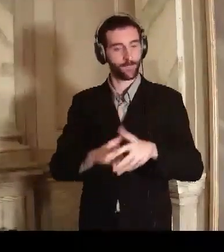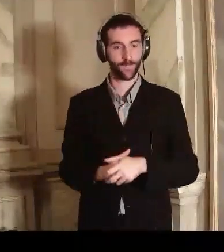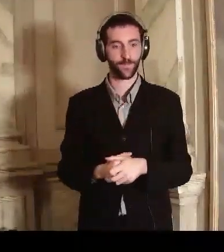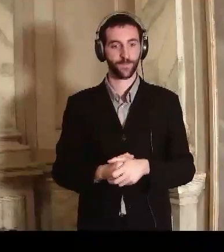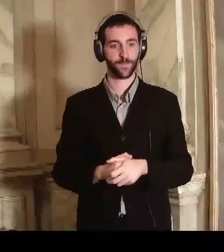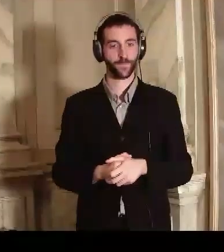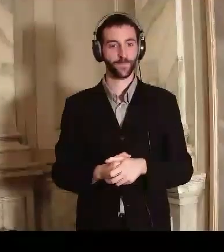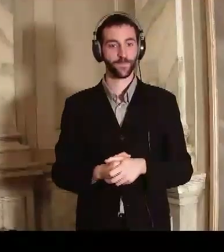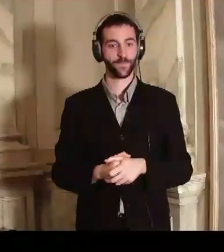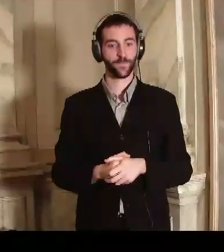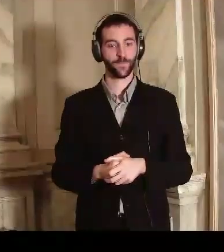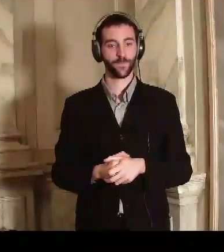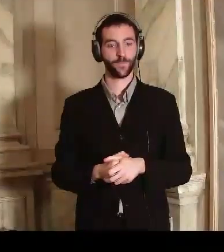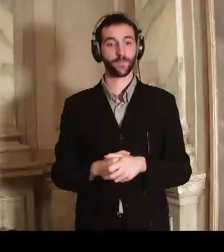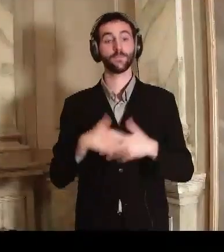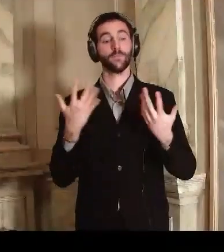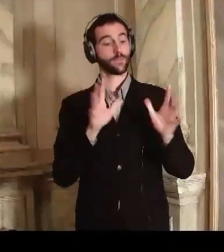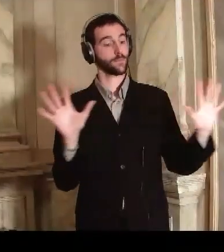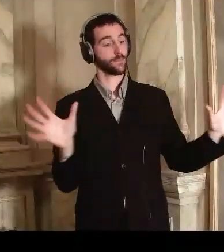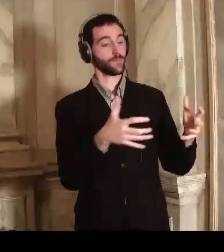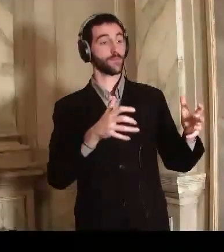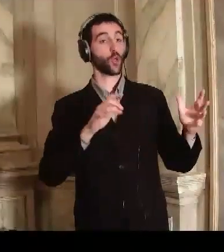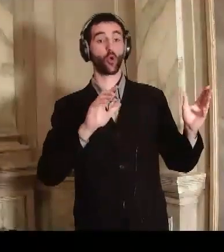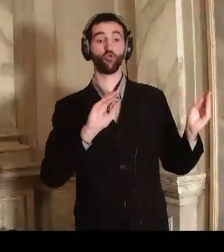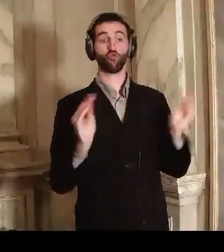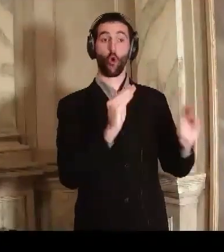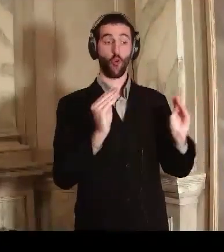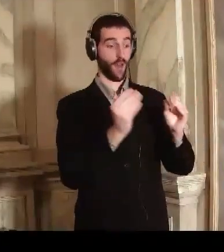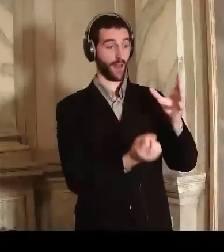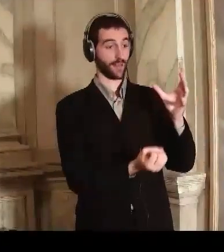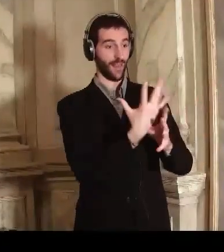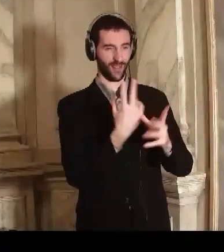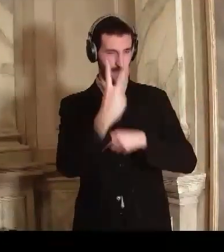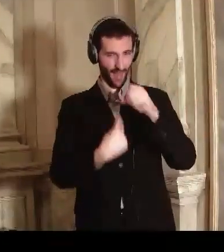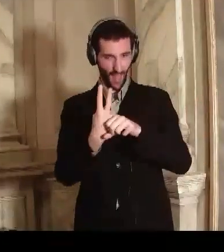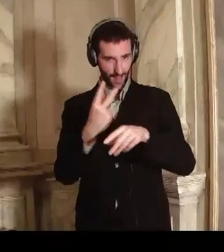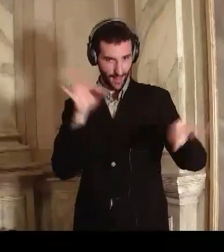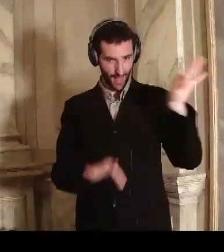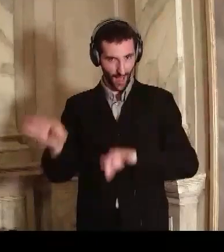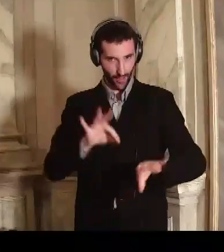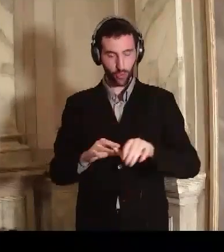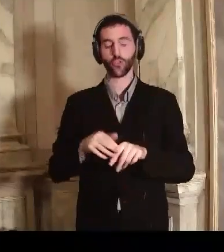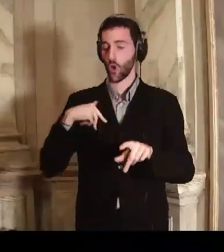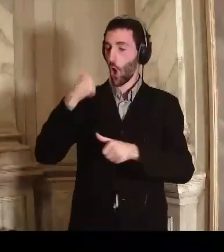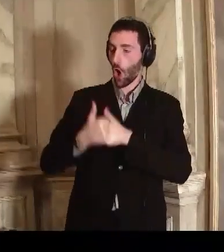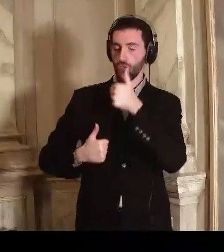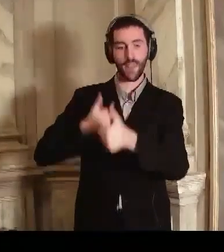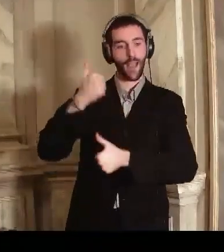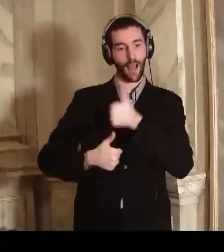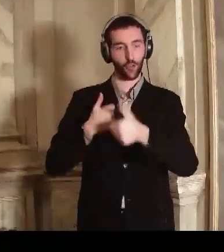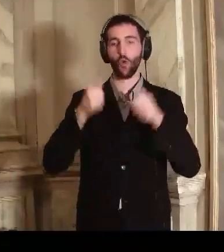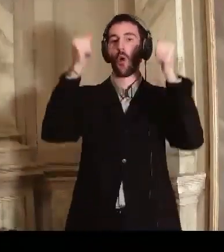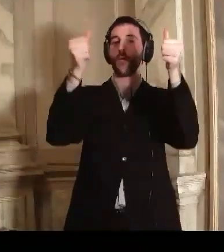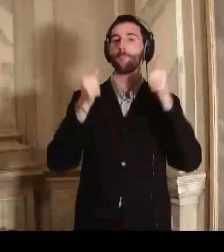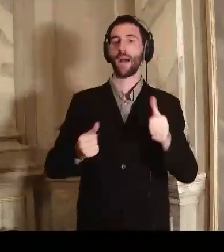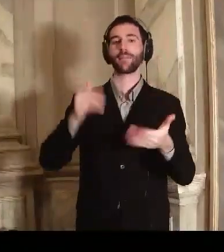favore quindi della giovane creazione emergente a Biennale Teatro, ogni anno vengono pubblicati 3 bandi college